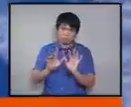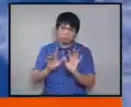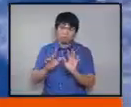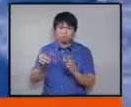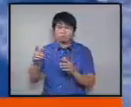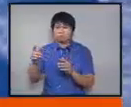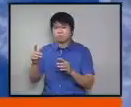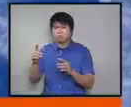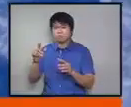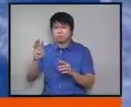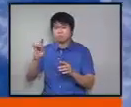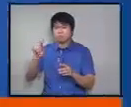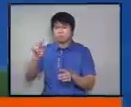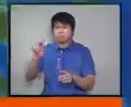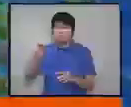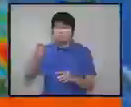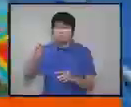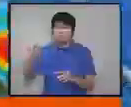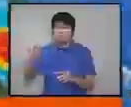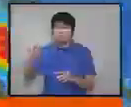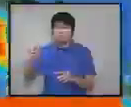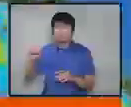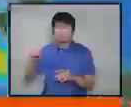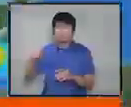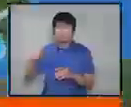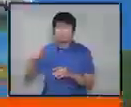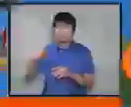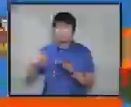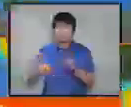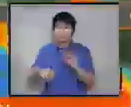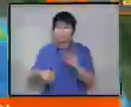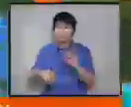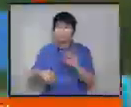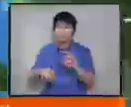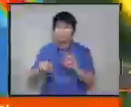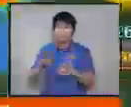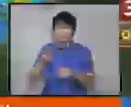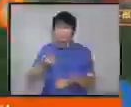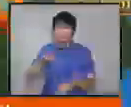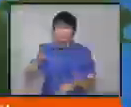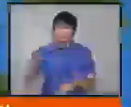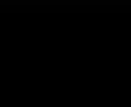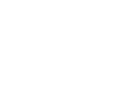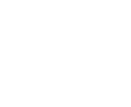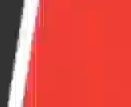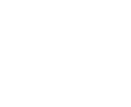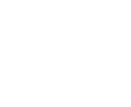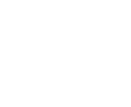Babuyan Group of Islands. Magiging maulap naman sa Metro Manila at sa nalalabing bahagi ng bansa.